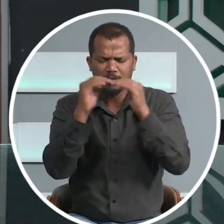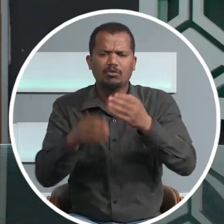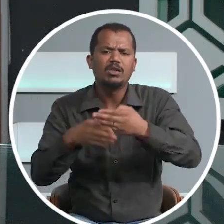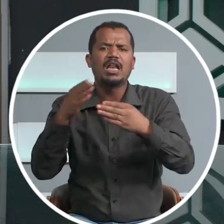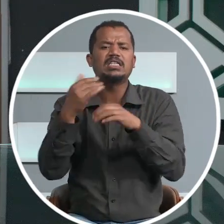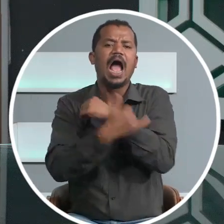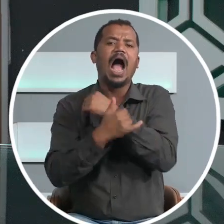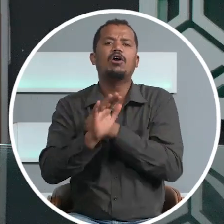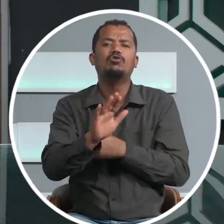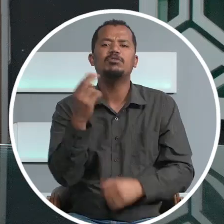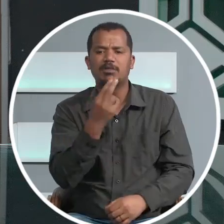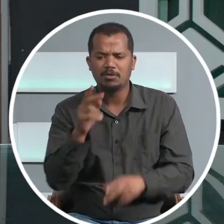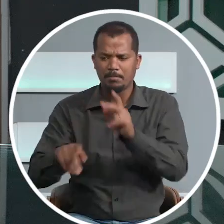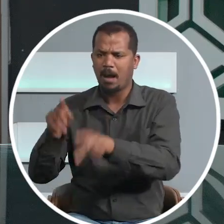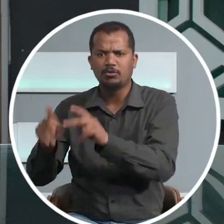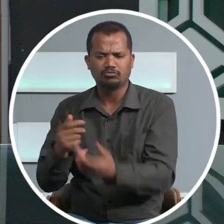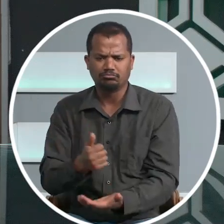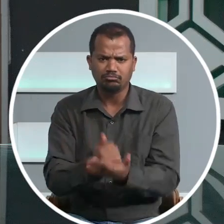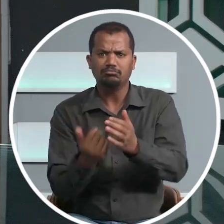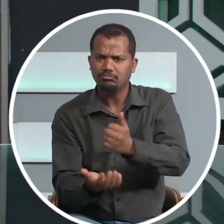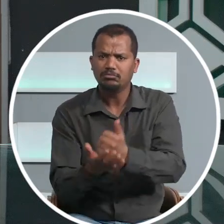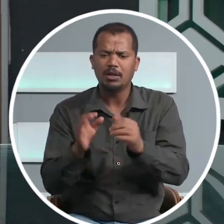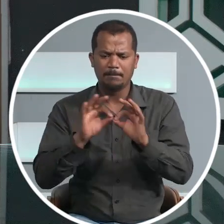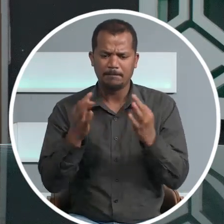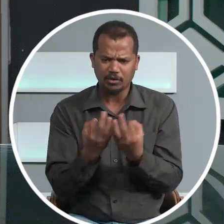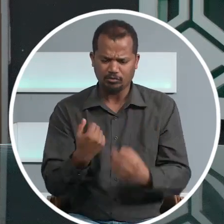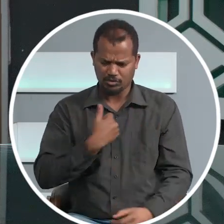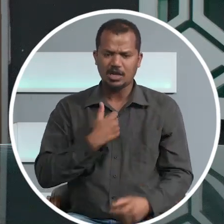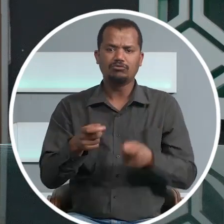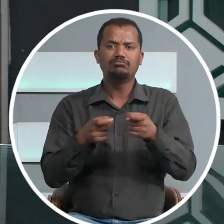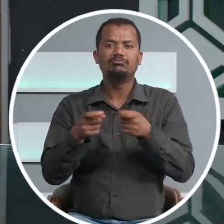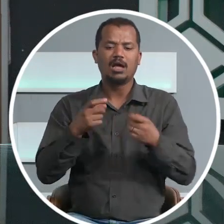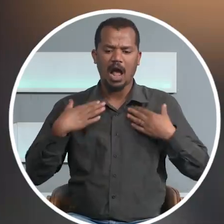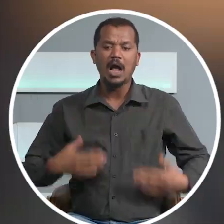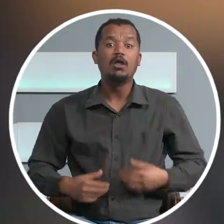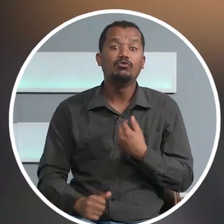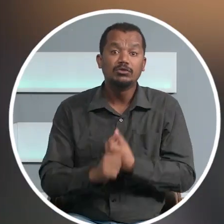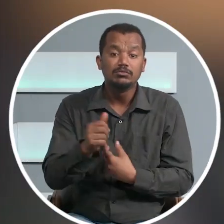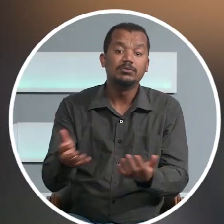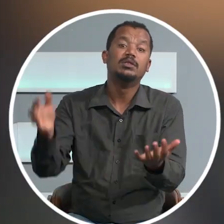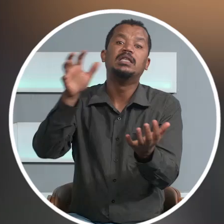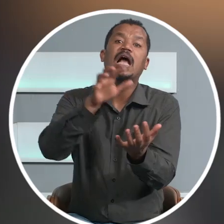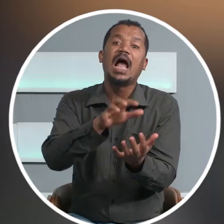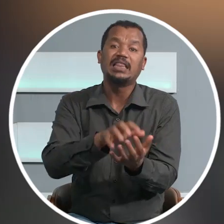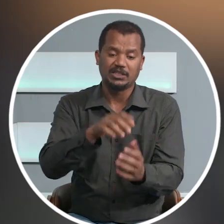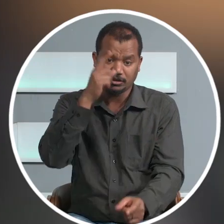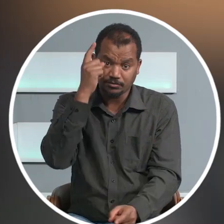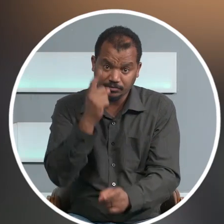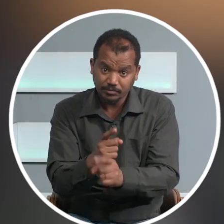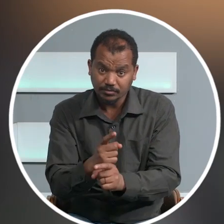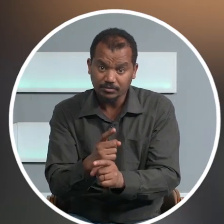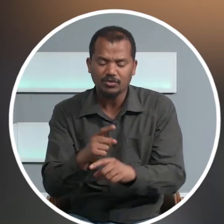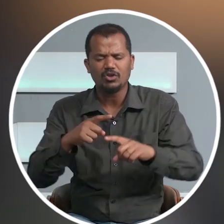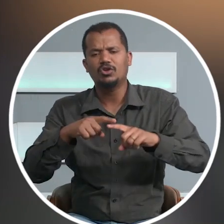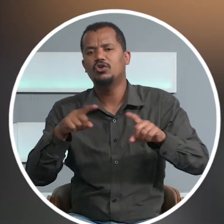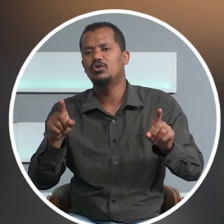አገሩን የሚጠቅም ማህበረሰቡን የሚያግዝና ራሱንም ቤተሰቡንም የሚያግዝ አካል ጉዳተኛ ተካታችነቱ